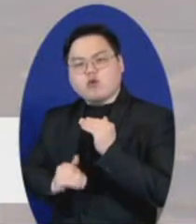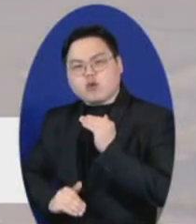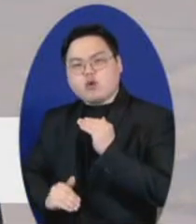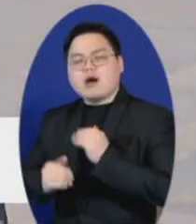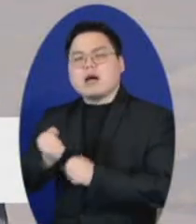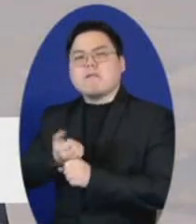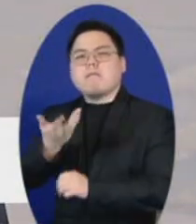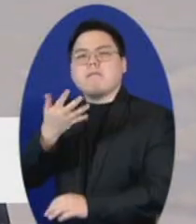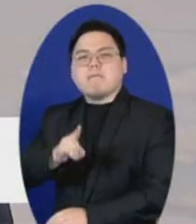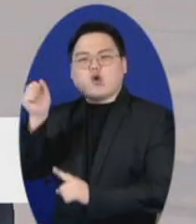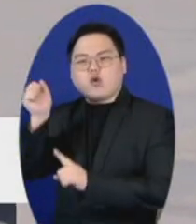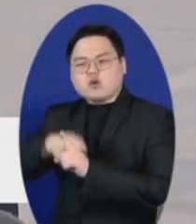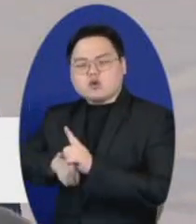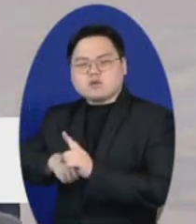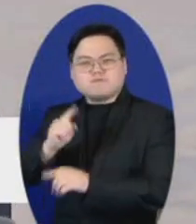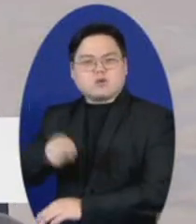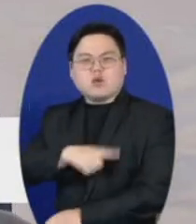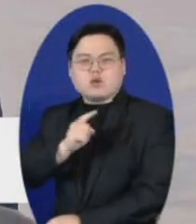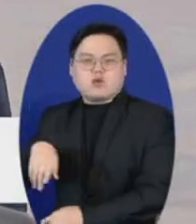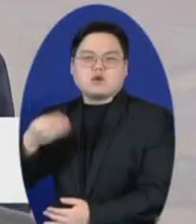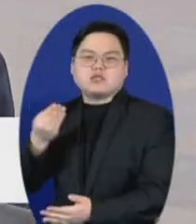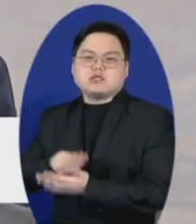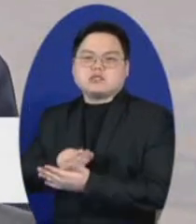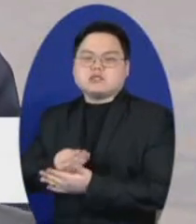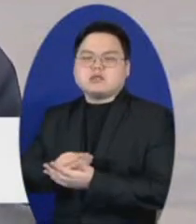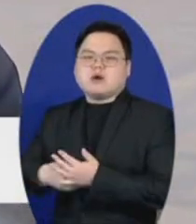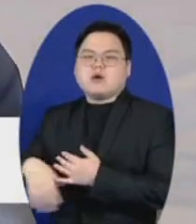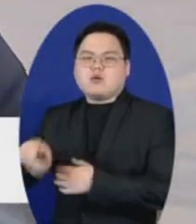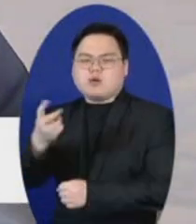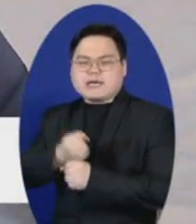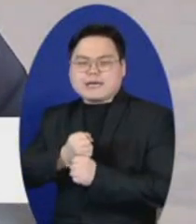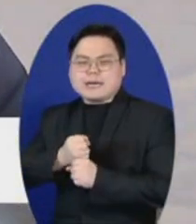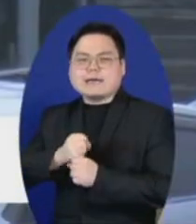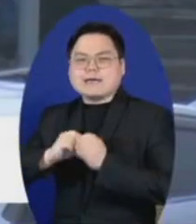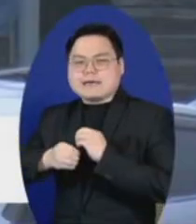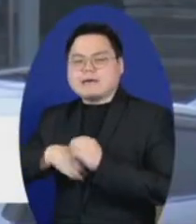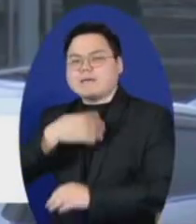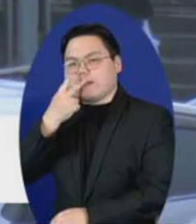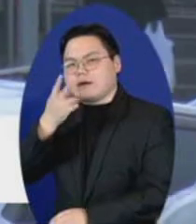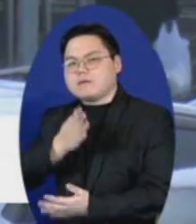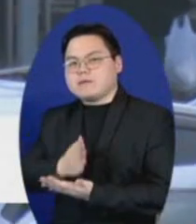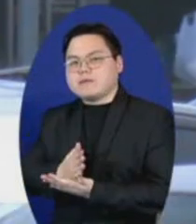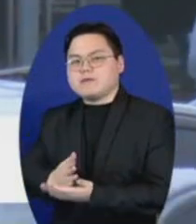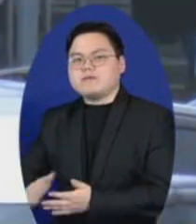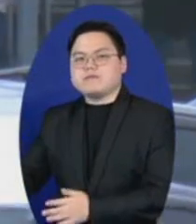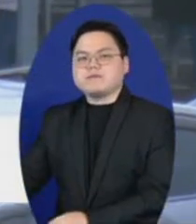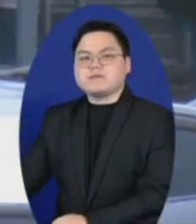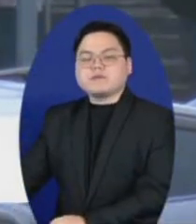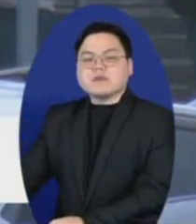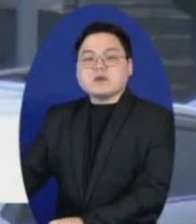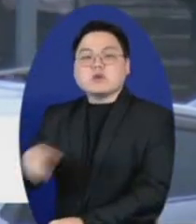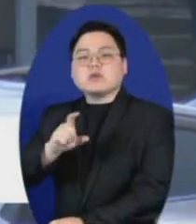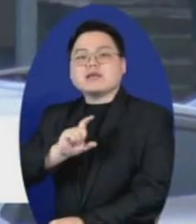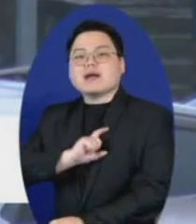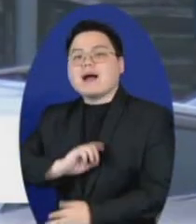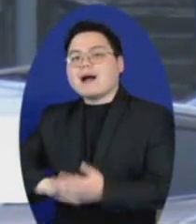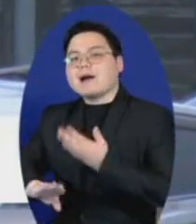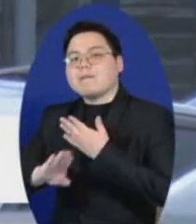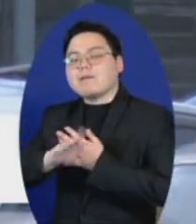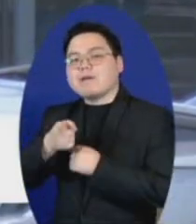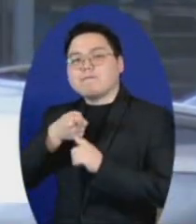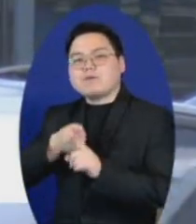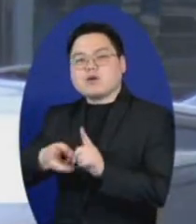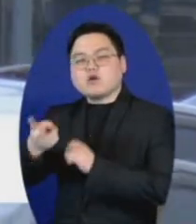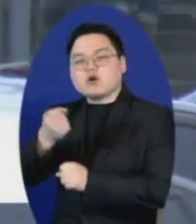байрны бэлгийн дарамтыг багасгах ёстой. Тэр энэ арга хэмжээнүүдийг аваад бол явж байгаа гэж харж байгаа. Хүний эрхийг хамгаалах чиглэлээр явуулж байгаа